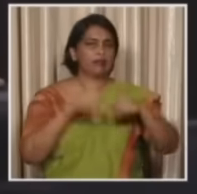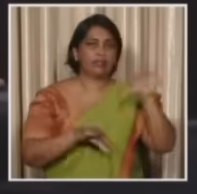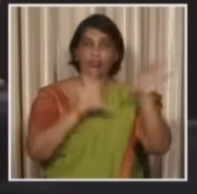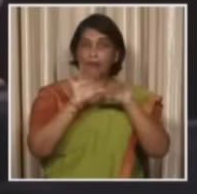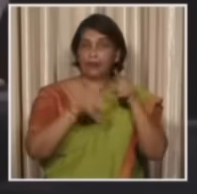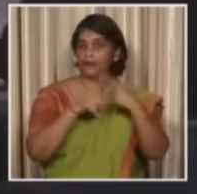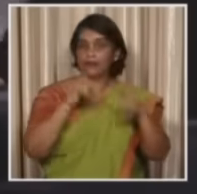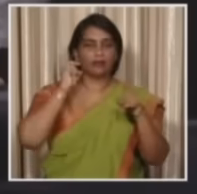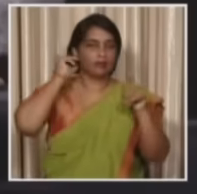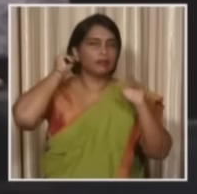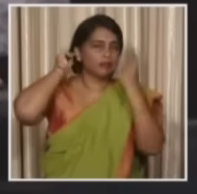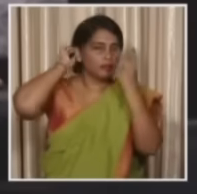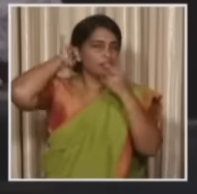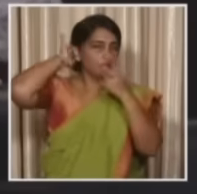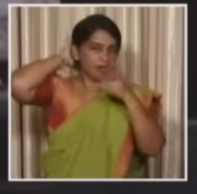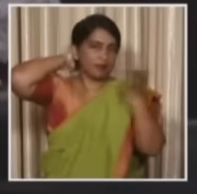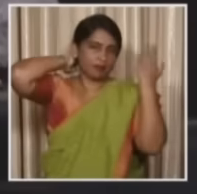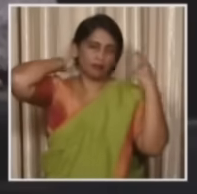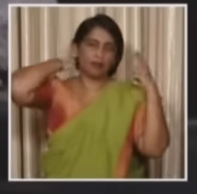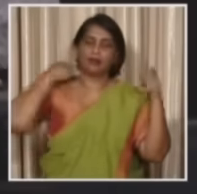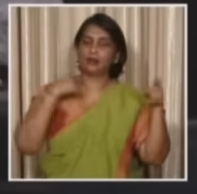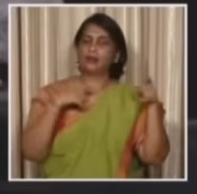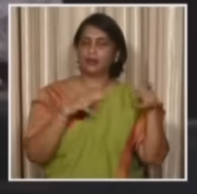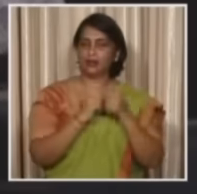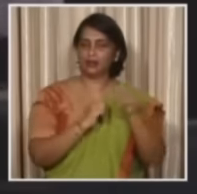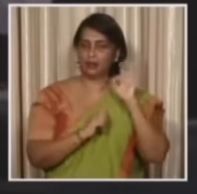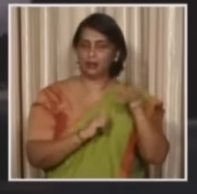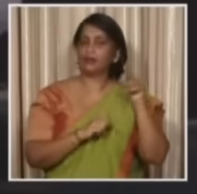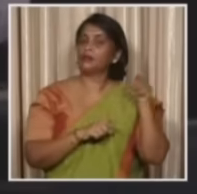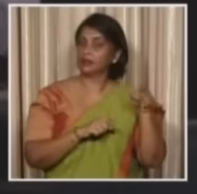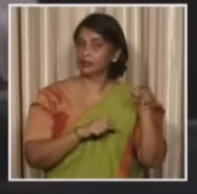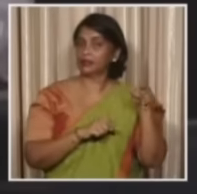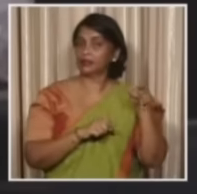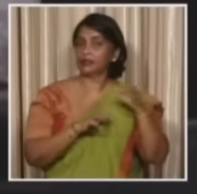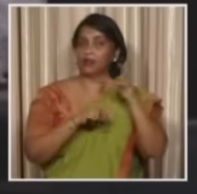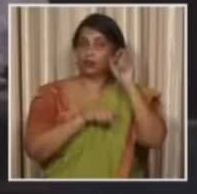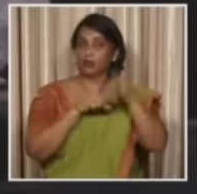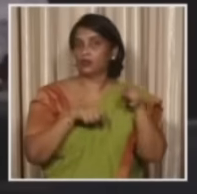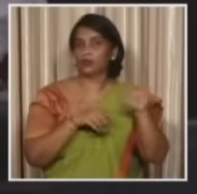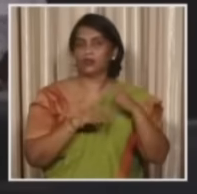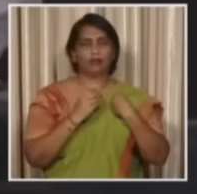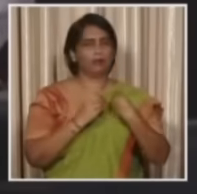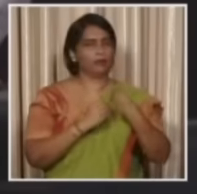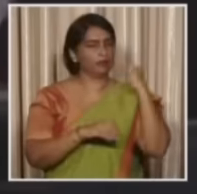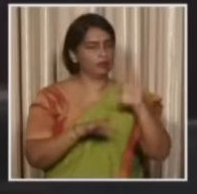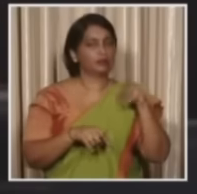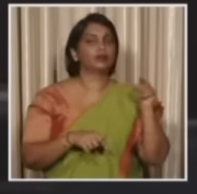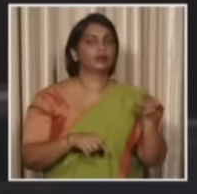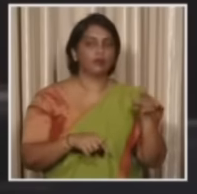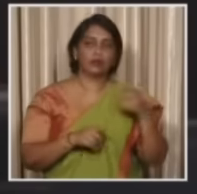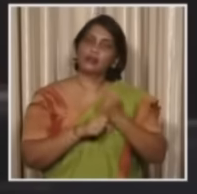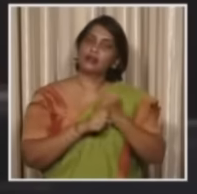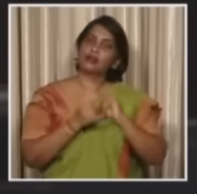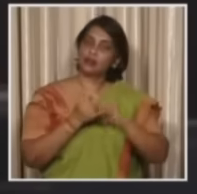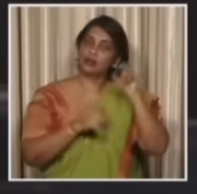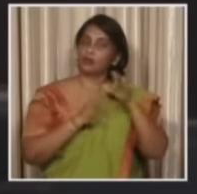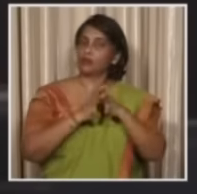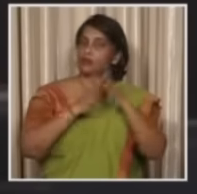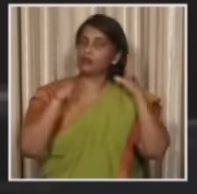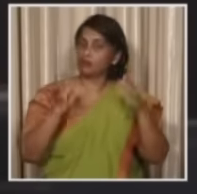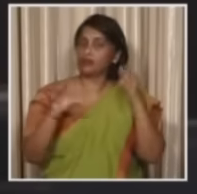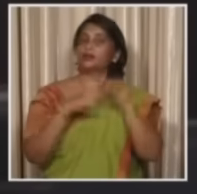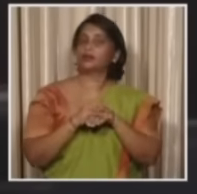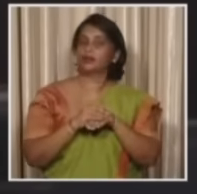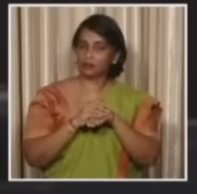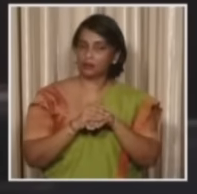නෙමෙයි. එහෙම අතලොස්සක් පහුගිය කාලේ හිටියා ඒ කට්ටිය නෙමෙයි. මෑත කාලේ ගත්තොත් ග්‍රාම නිලධාරි බහුතරයක් පත්